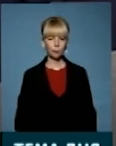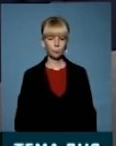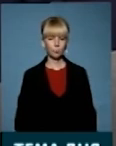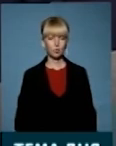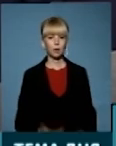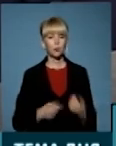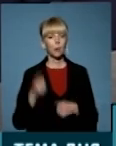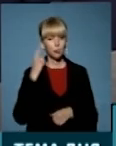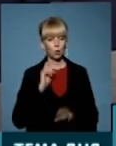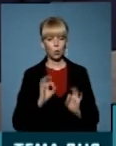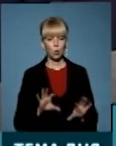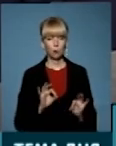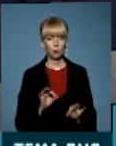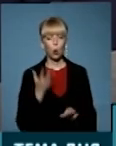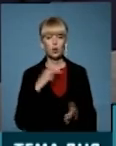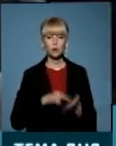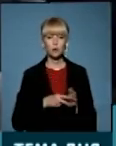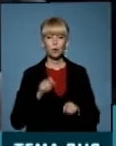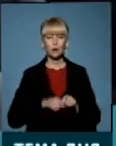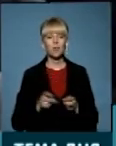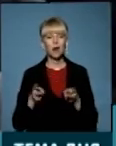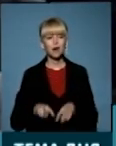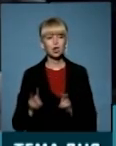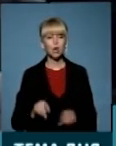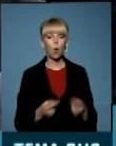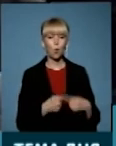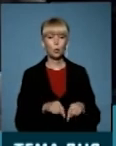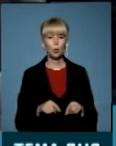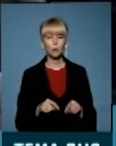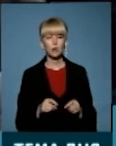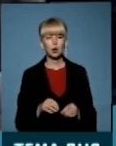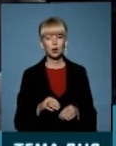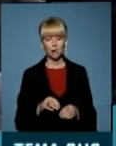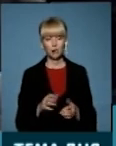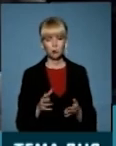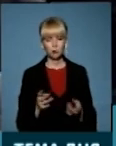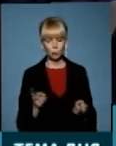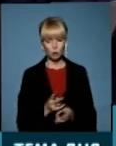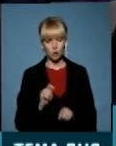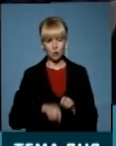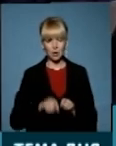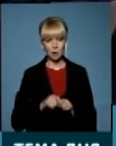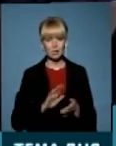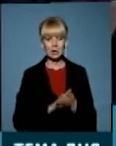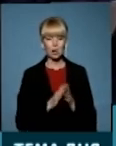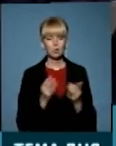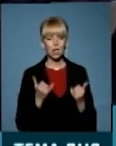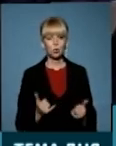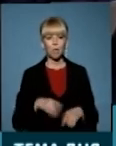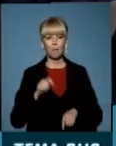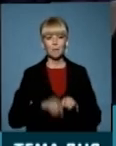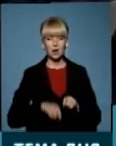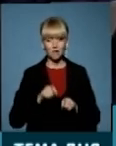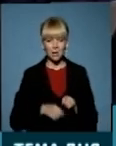Ми почули коментар. І коли плануєте перевіряти решта об'єктів, які підлягають перевірці? Станом на сьогодні